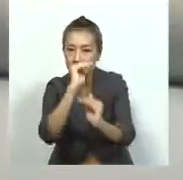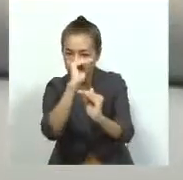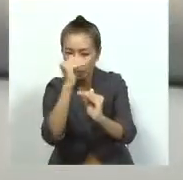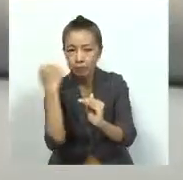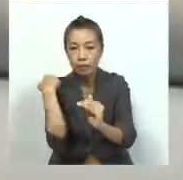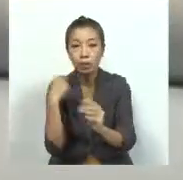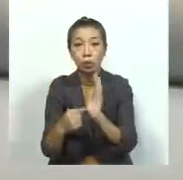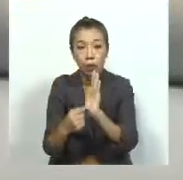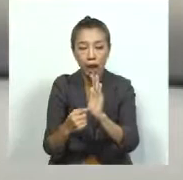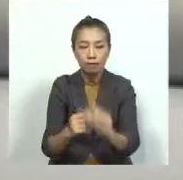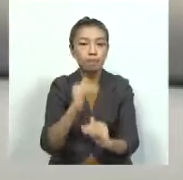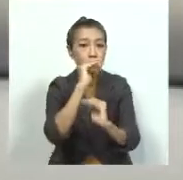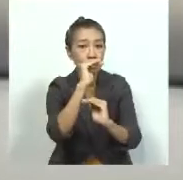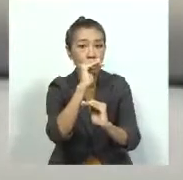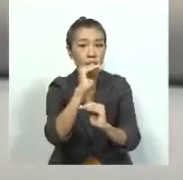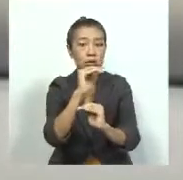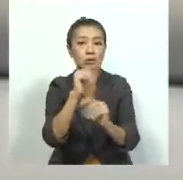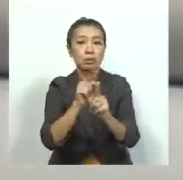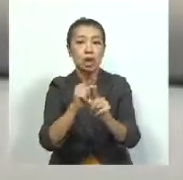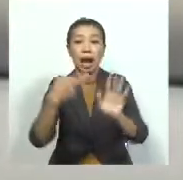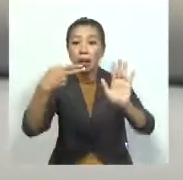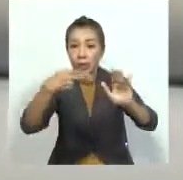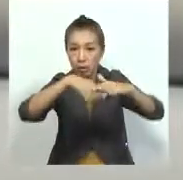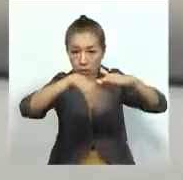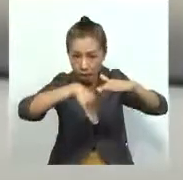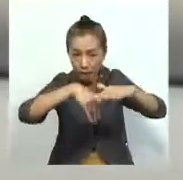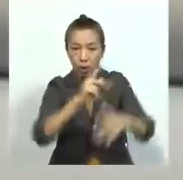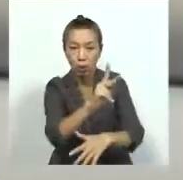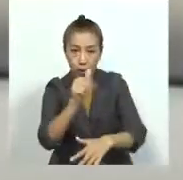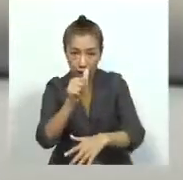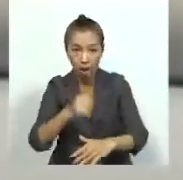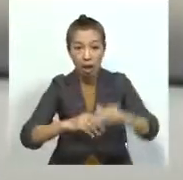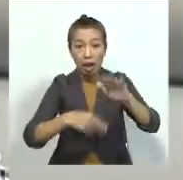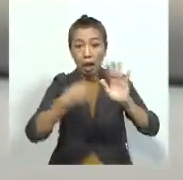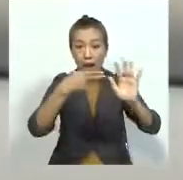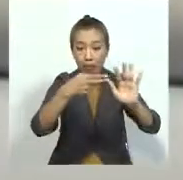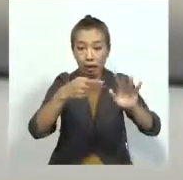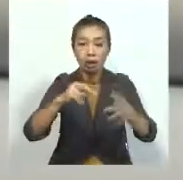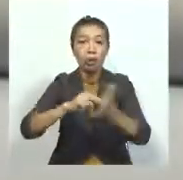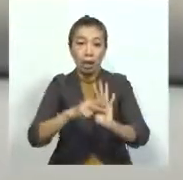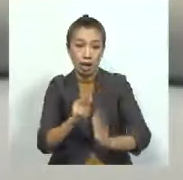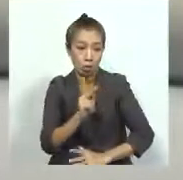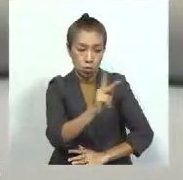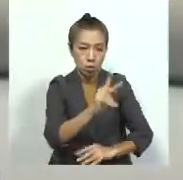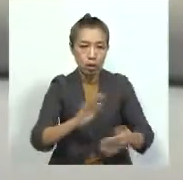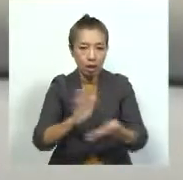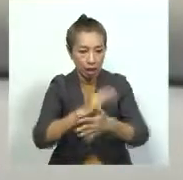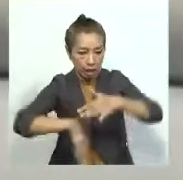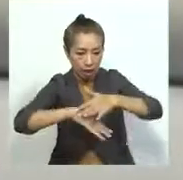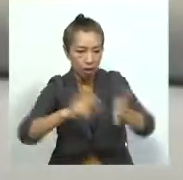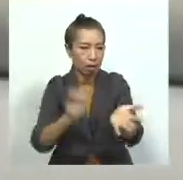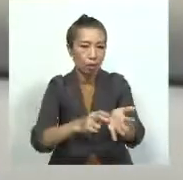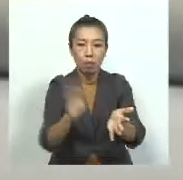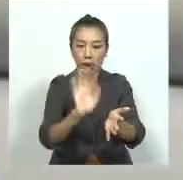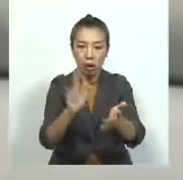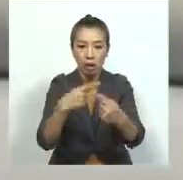าไม่เกิน 50,000 บาท 50,000 บาทนี่ไม่ต้องมีหลักการอะไรแต่ว่าอัตราดอกเบี้ยกู้ไว้ว่